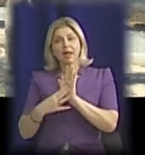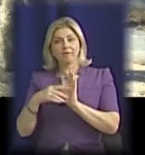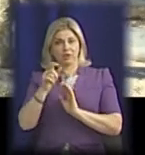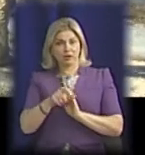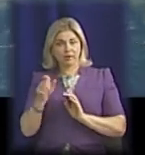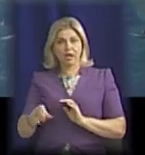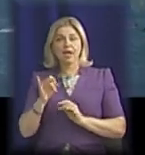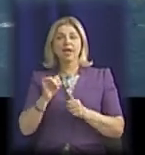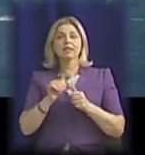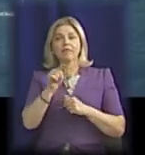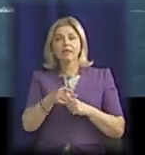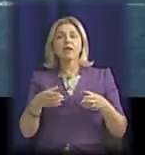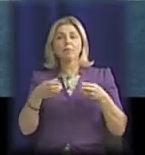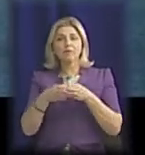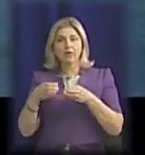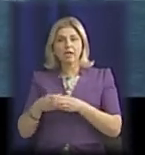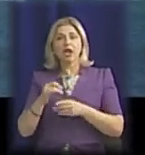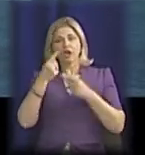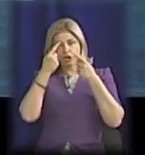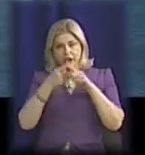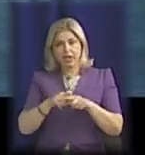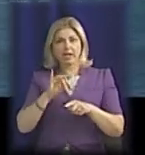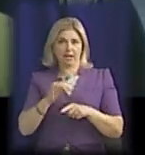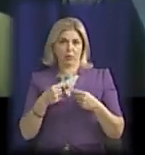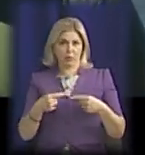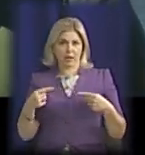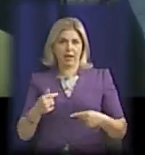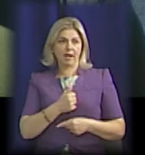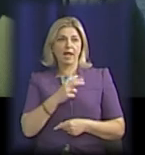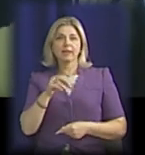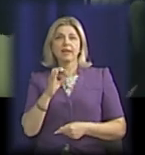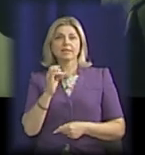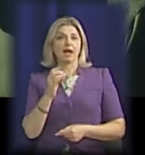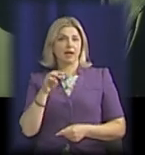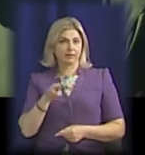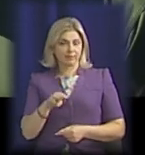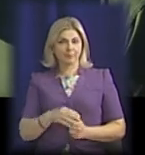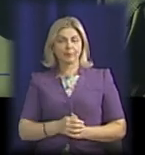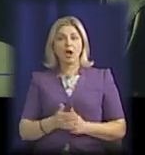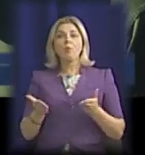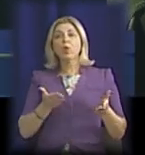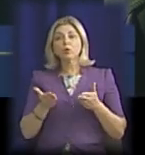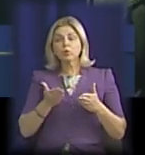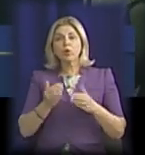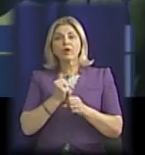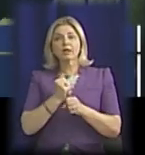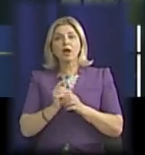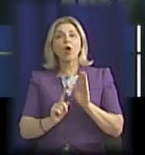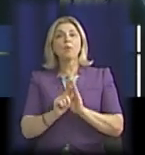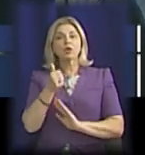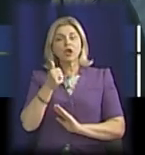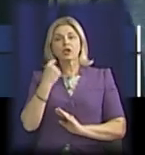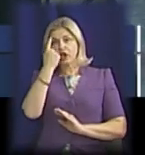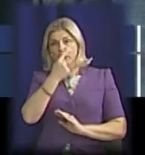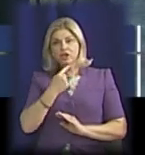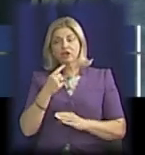розвідувальних підрозділів, десантно-штурмових, інженерних тощо. Підготовка проводиться спочатку особовий склад, ознайомлюючи,